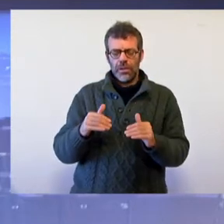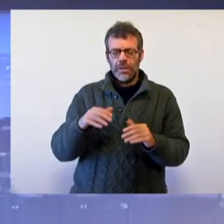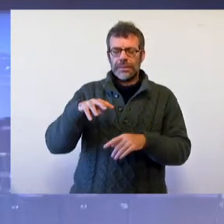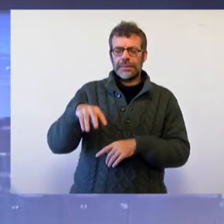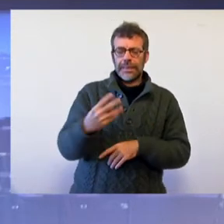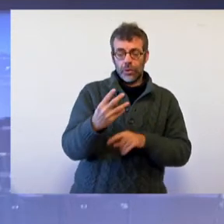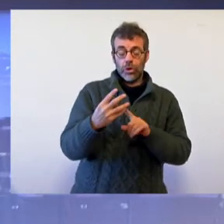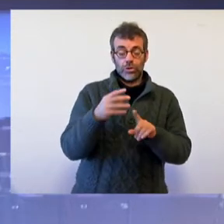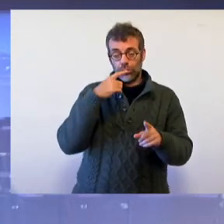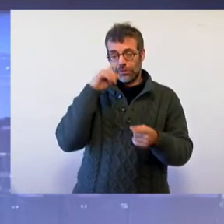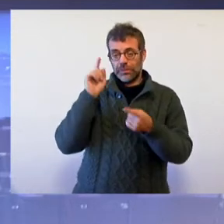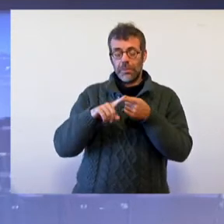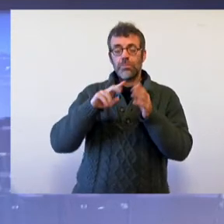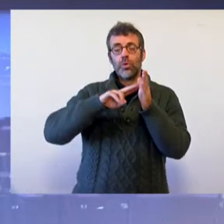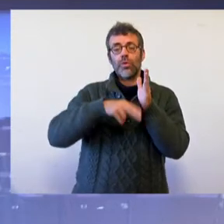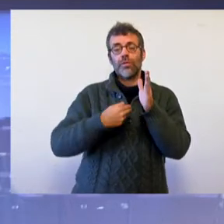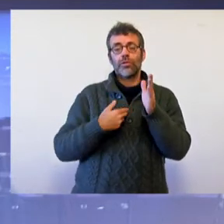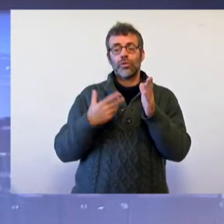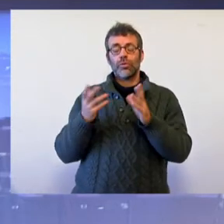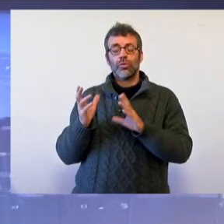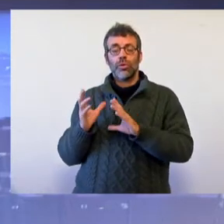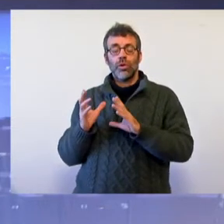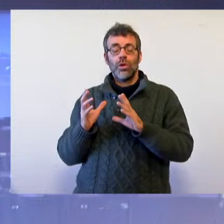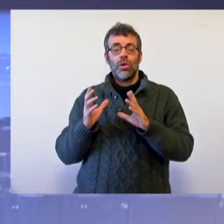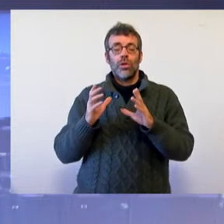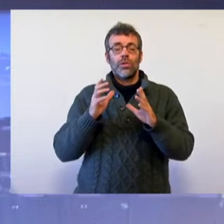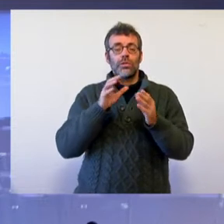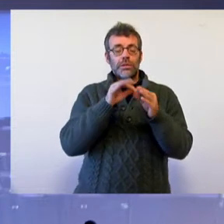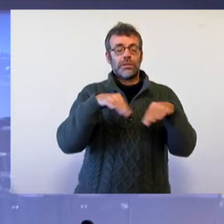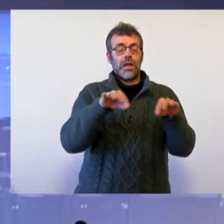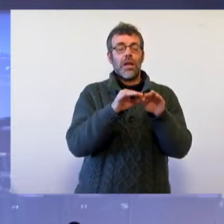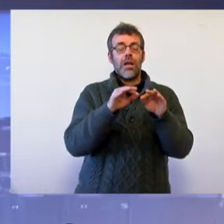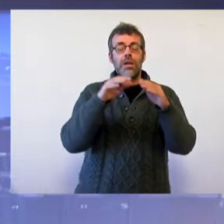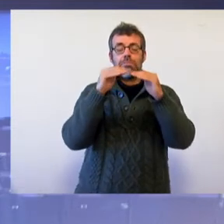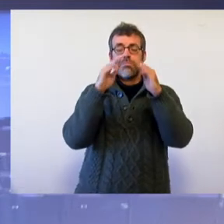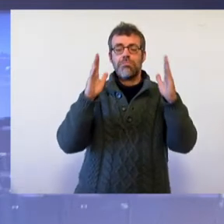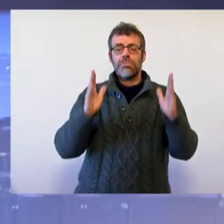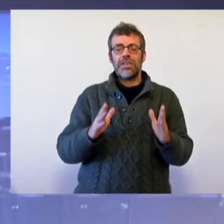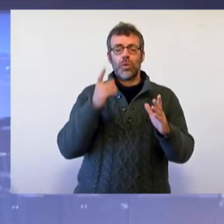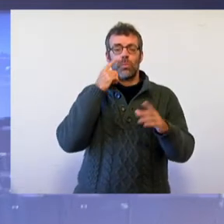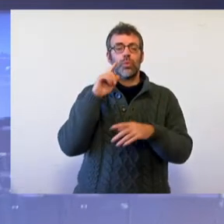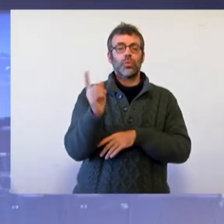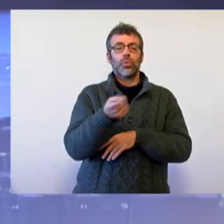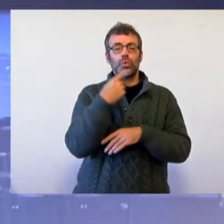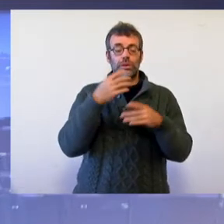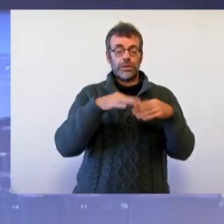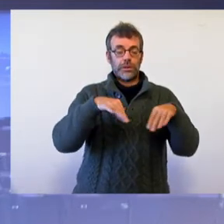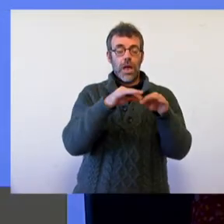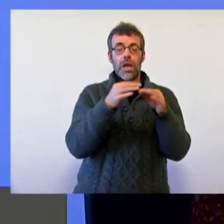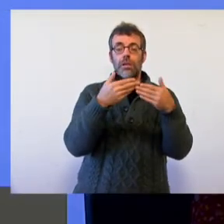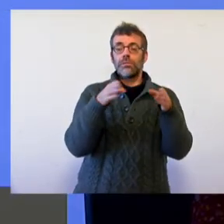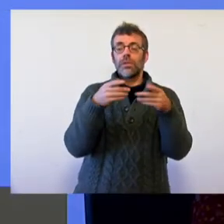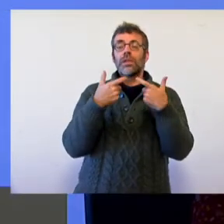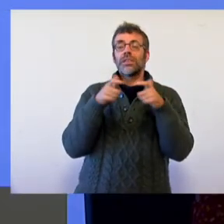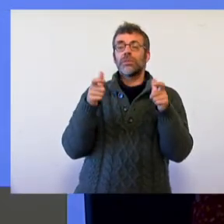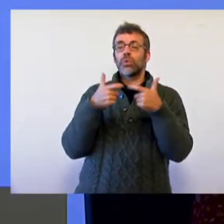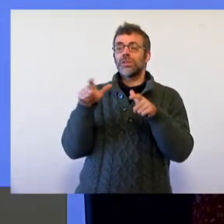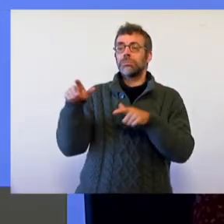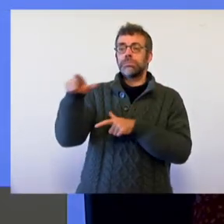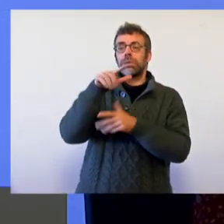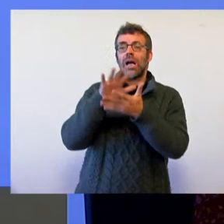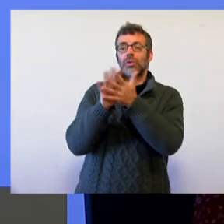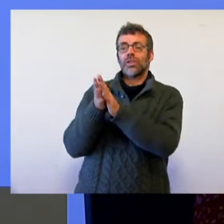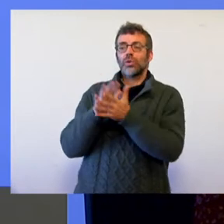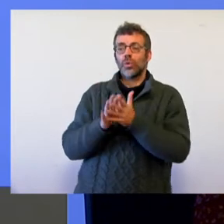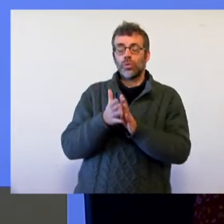14, c'est les conventions de mise à disposition des salles des maisons pour tous auprès d'un certain nombre d'associations. Ne prennent pas part au